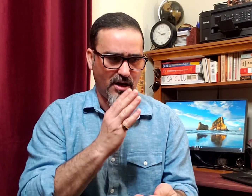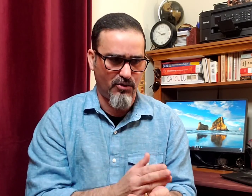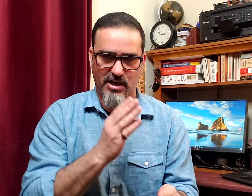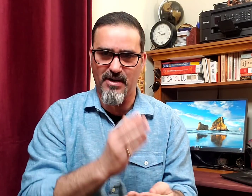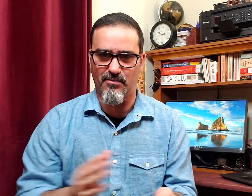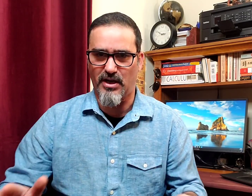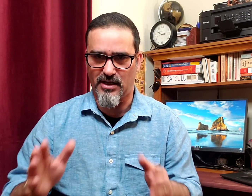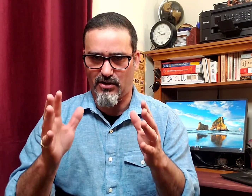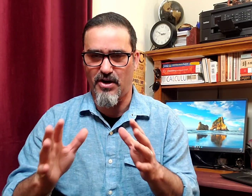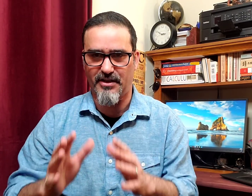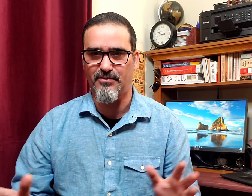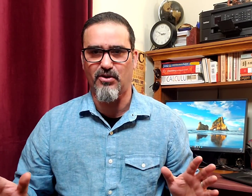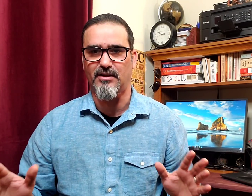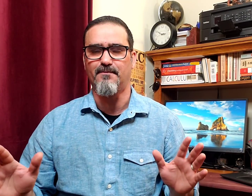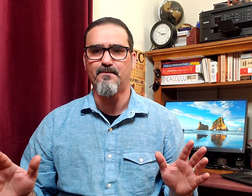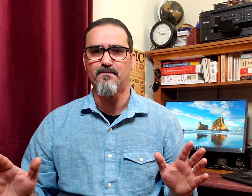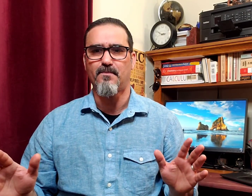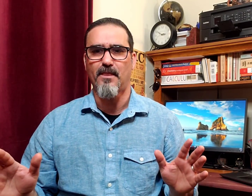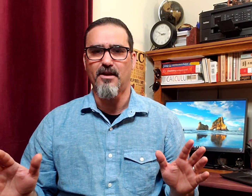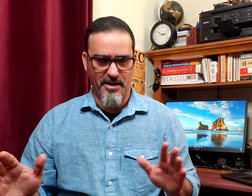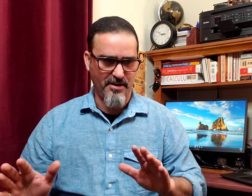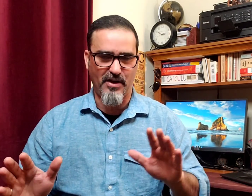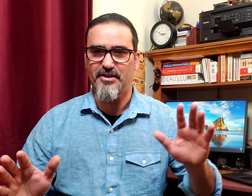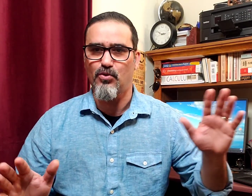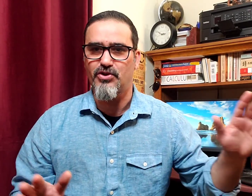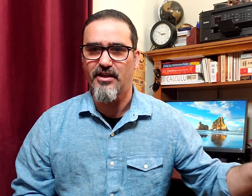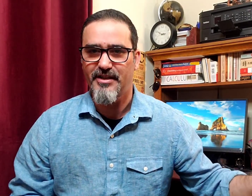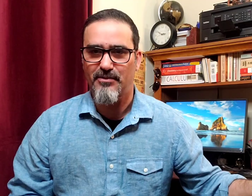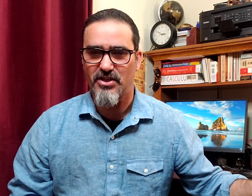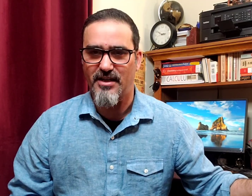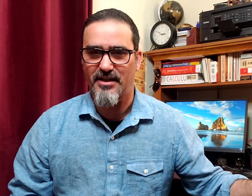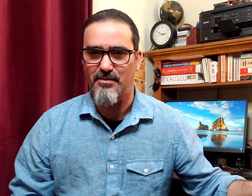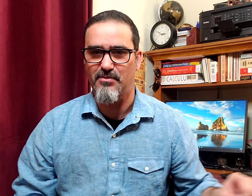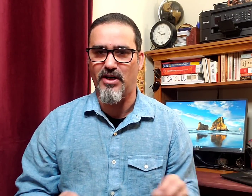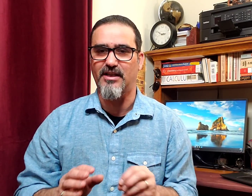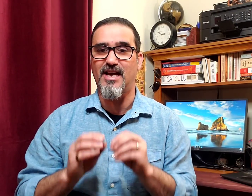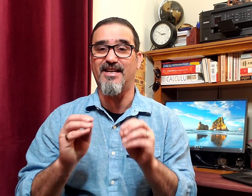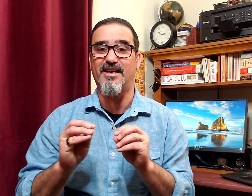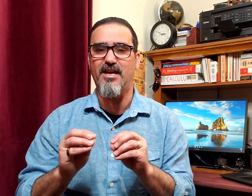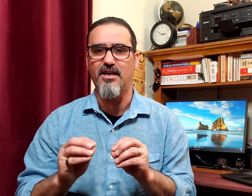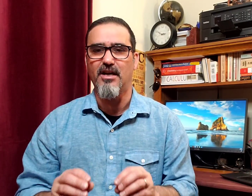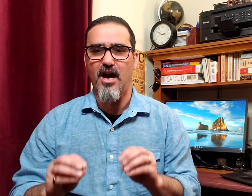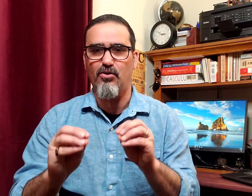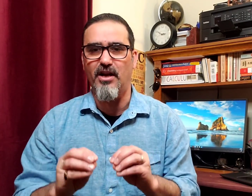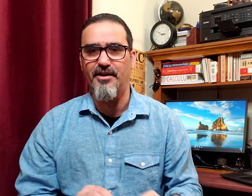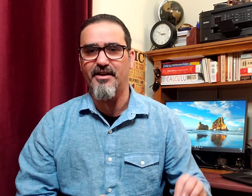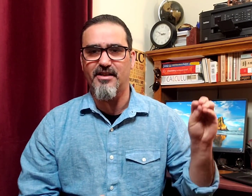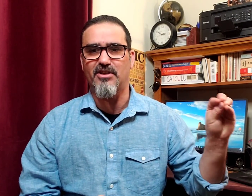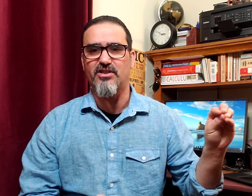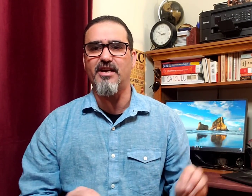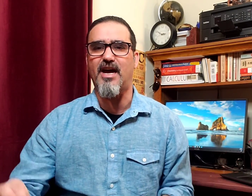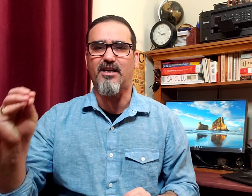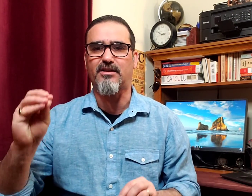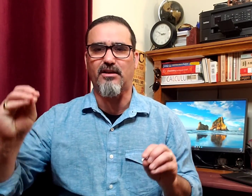دوله مسلمه ديمقراطيه يحكمها نظام ديمقراطي. إذا فما تنقولش على النظام الجزائر نظام ديمقراطي، لكنني أقول على أن